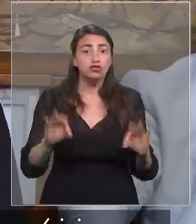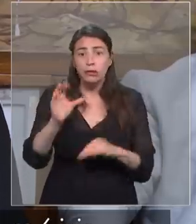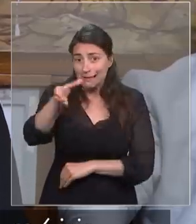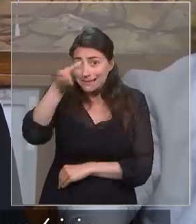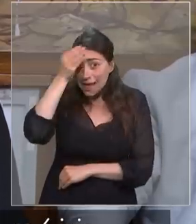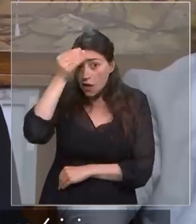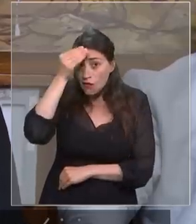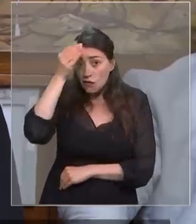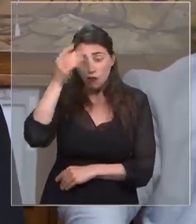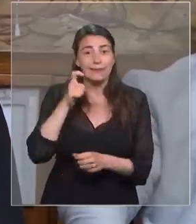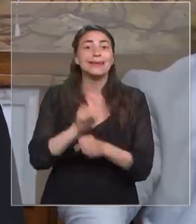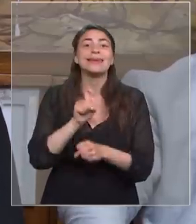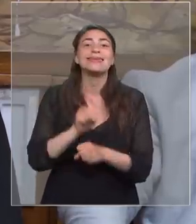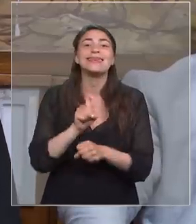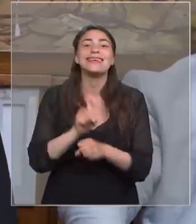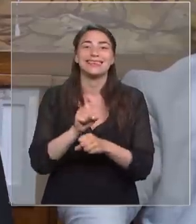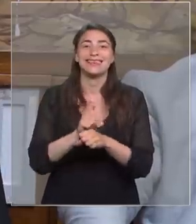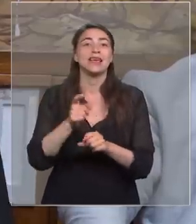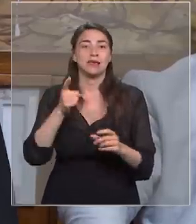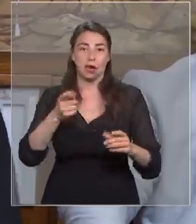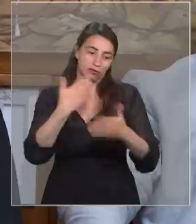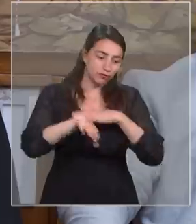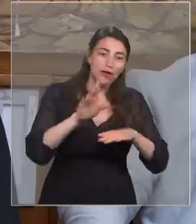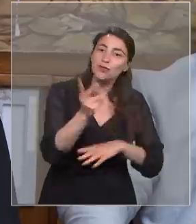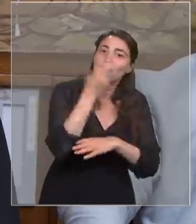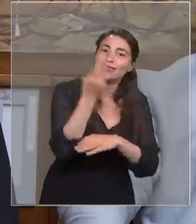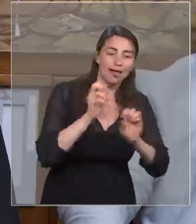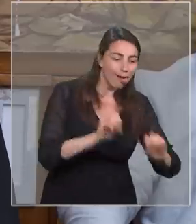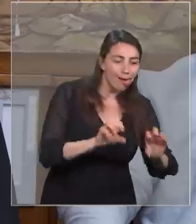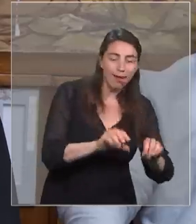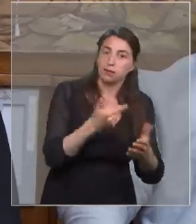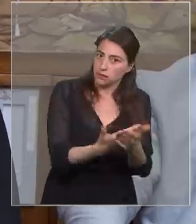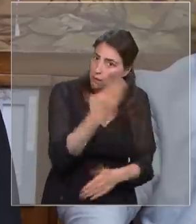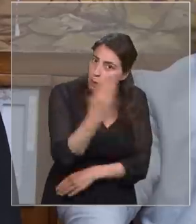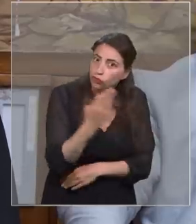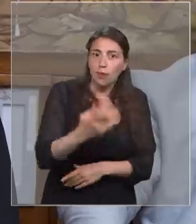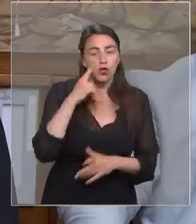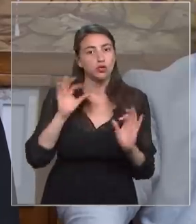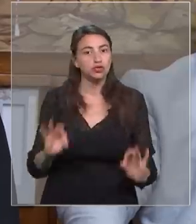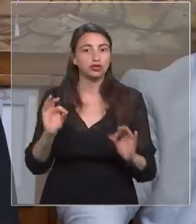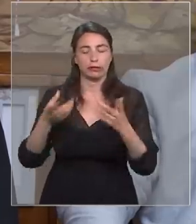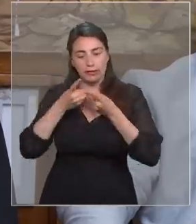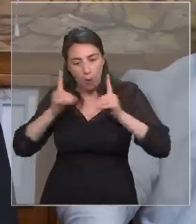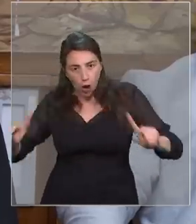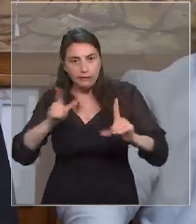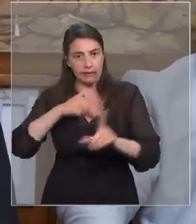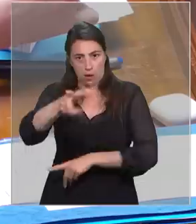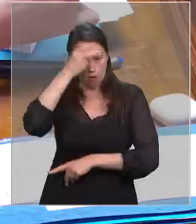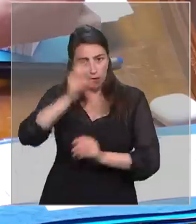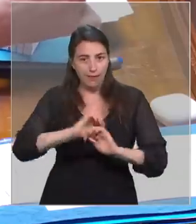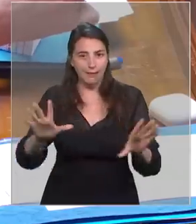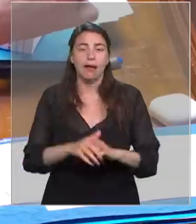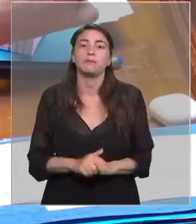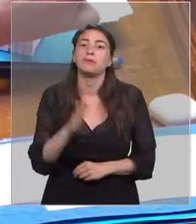essentiel aussi pour l'émancipation des citoyens et pour la démocratie. Au lieu de mettre tout le monde en compétition, il serait beaucoup plus efficace